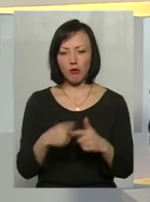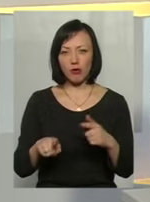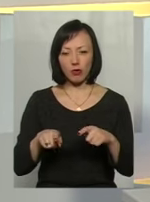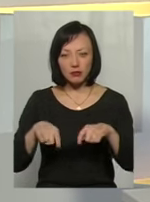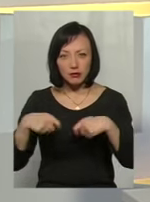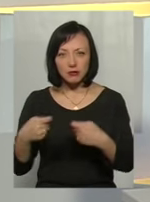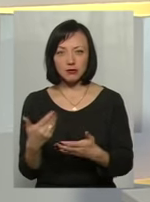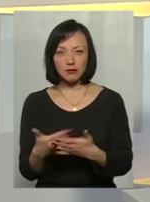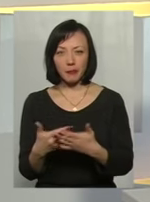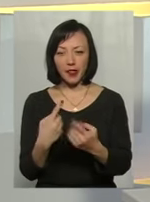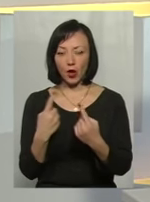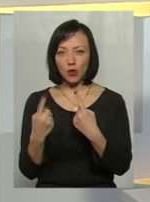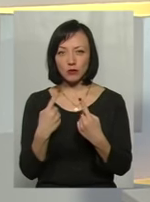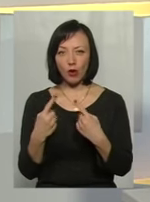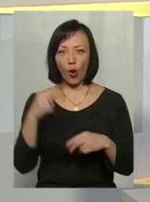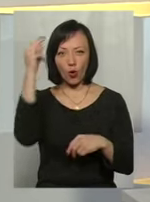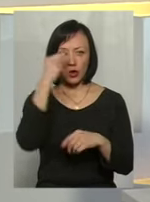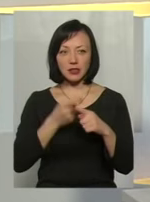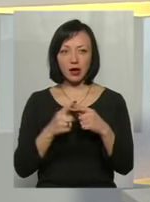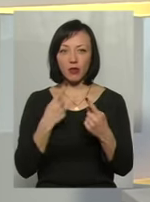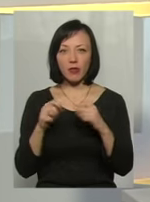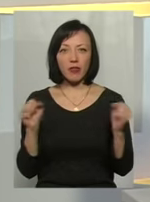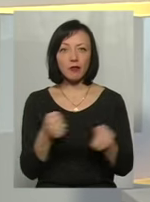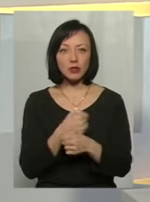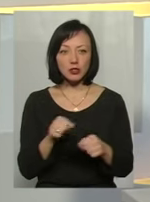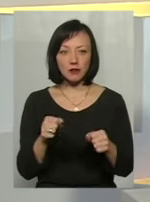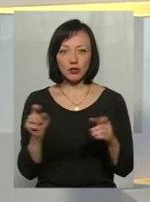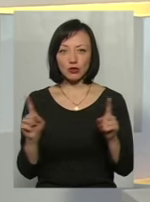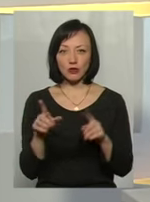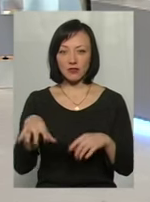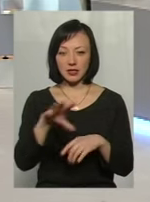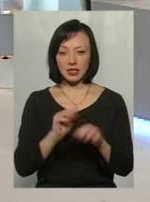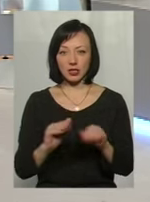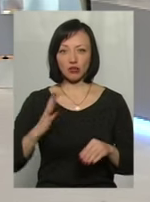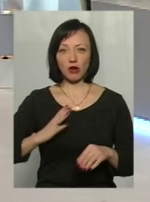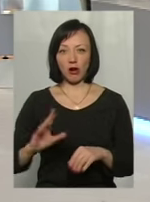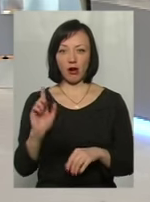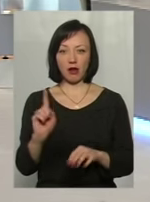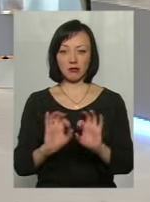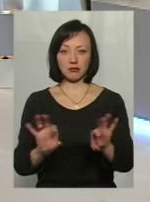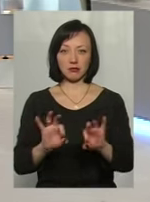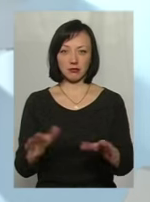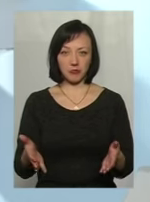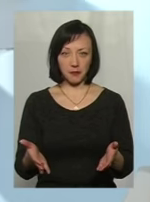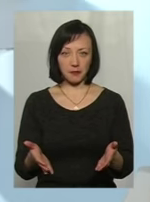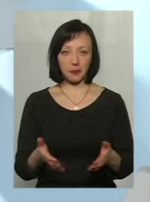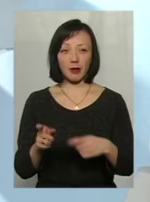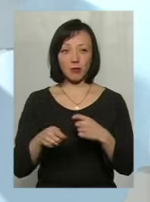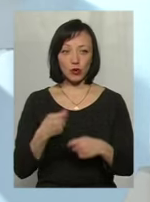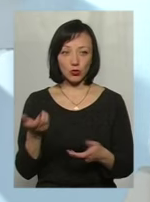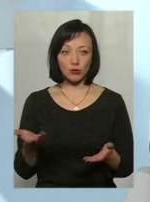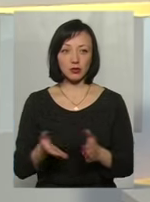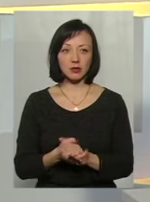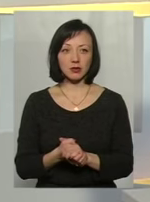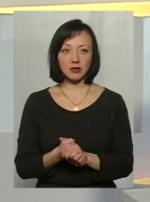неї, це має бути розмова. Під час уроку ця розмова неможлива, через те, що всі діти чекають викладу матеріалу, так, власне. І це є порушення.